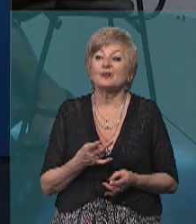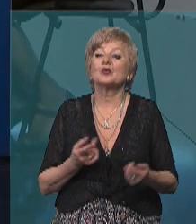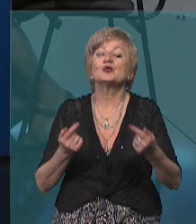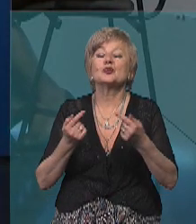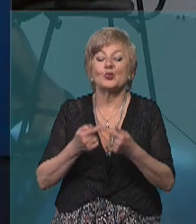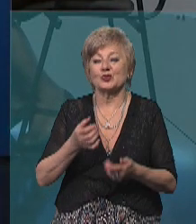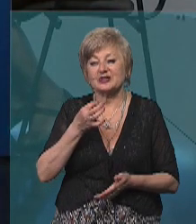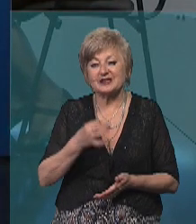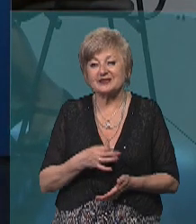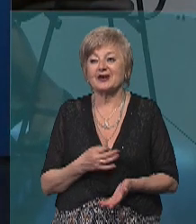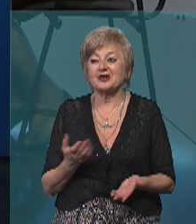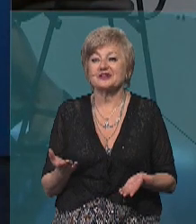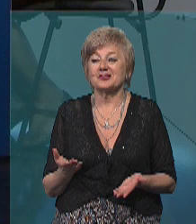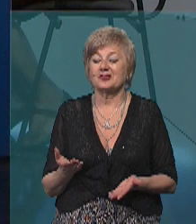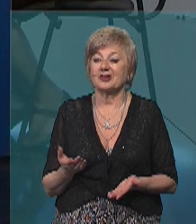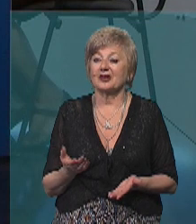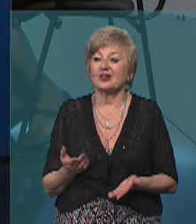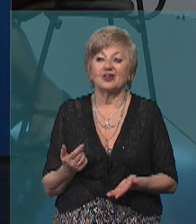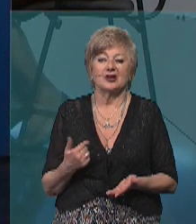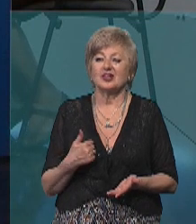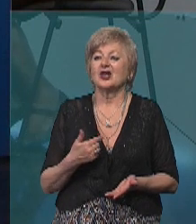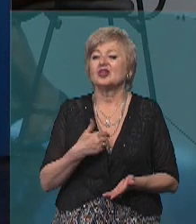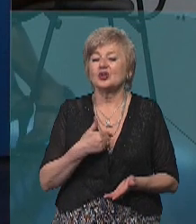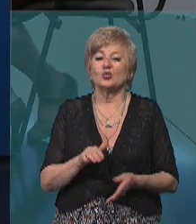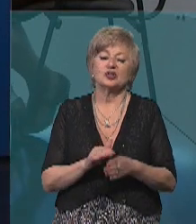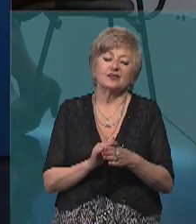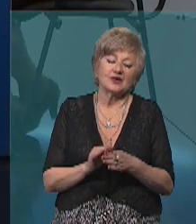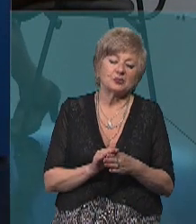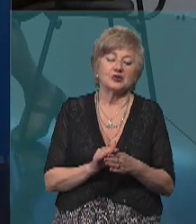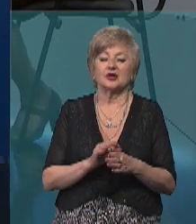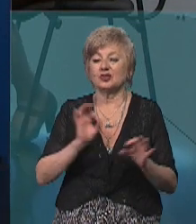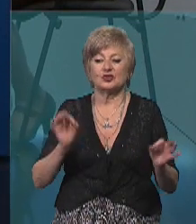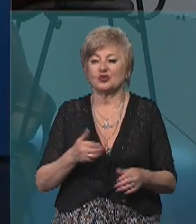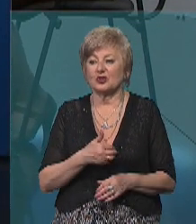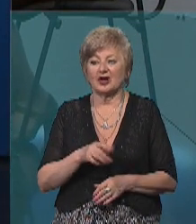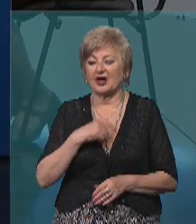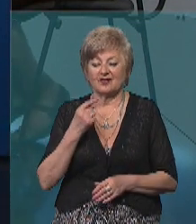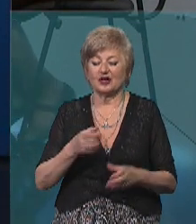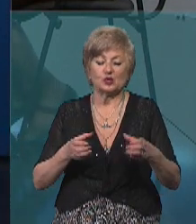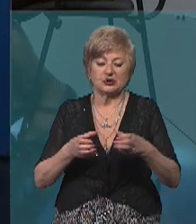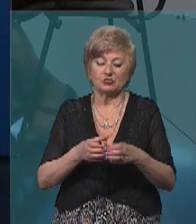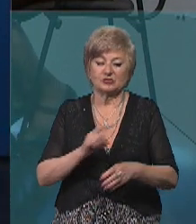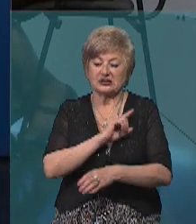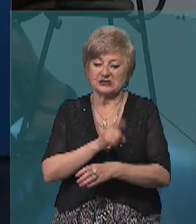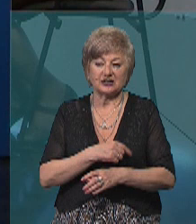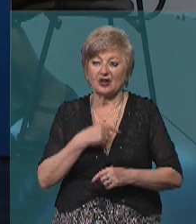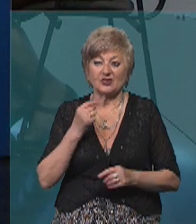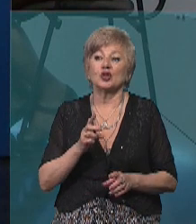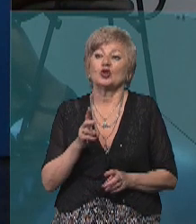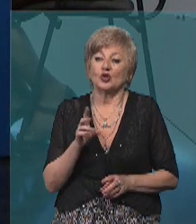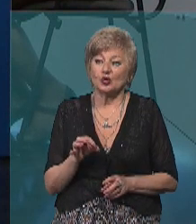можете ім'я назвати, прізвище, я, насправді, можливо, не хочу політичну зараз... силу? Я не хочу називати політичні сили, але всі ми бачили